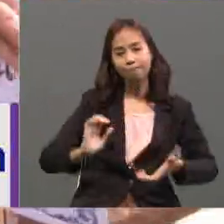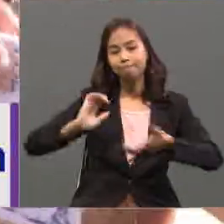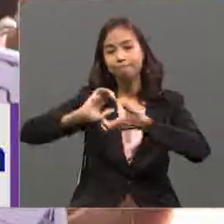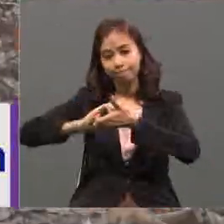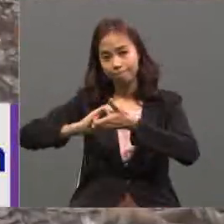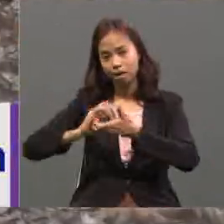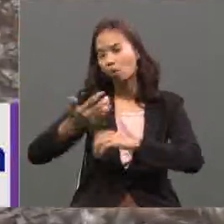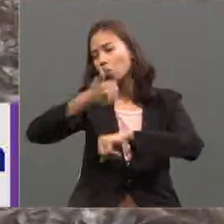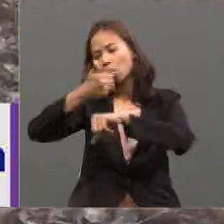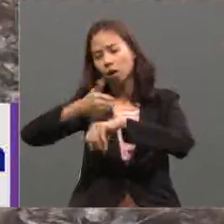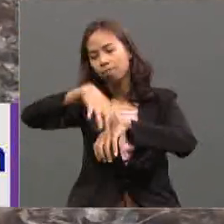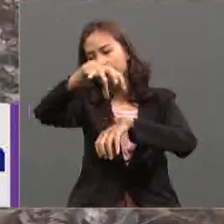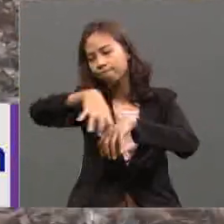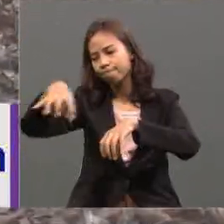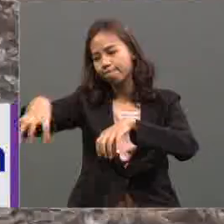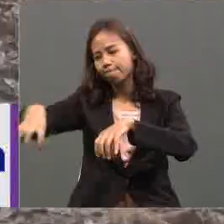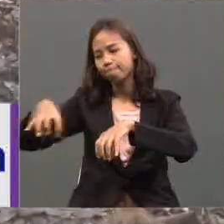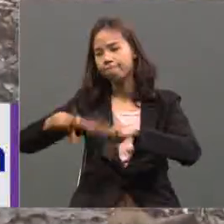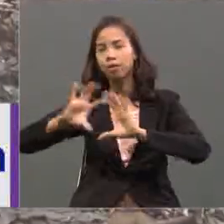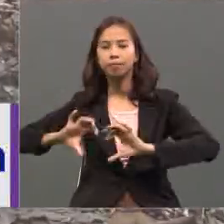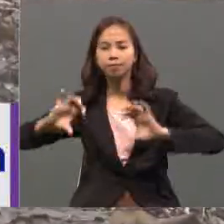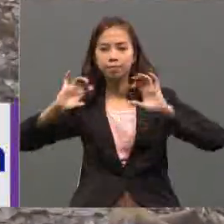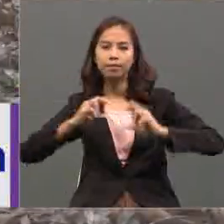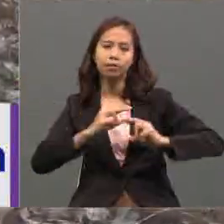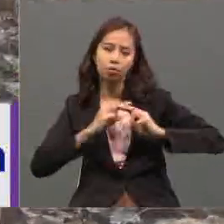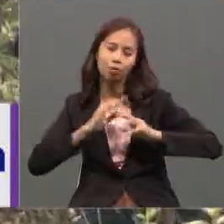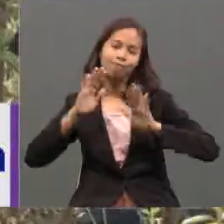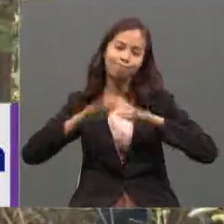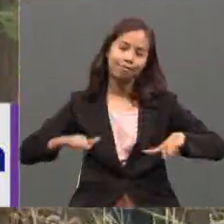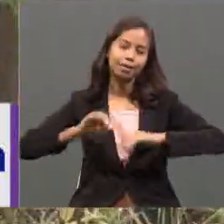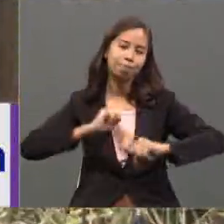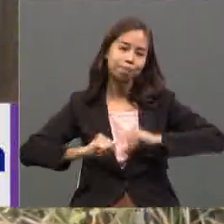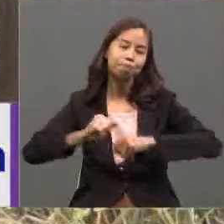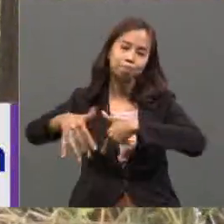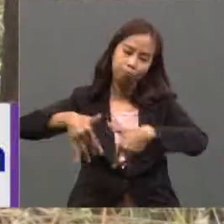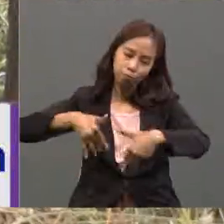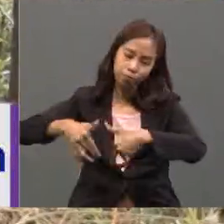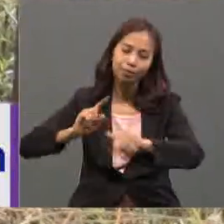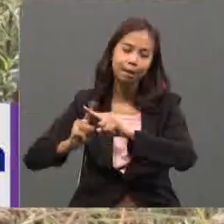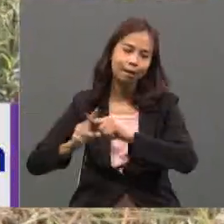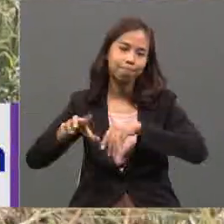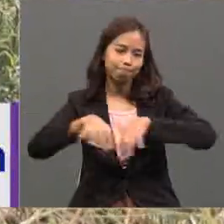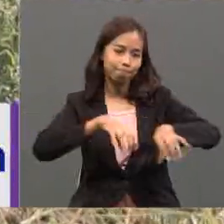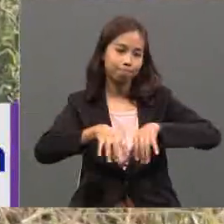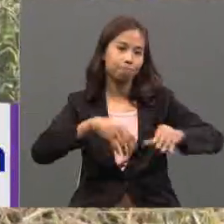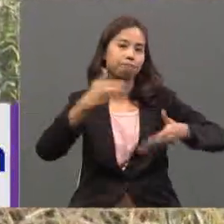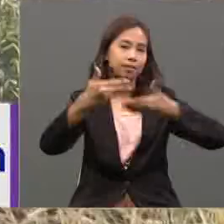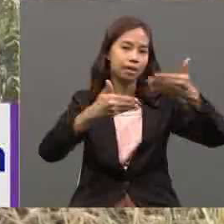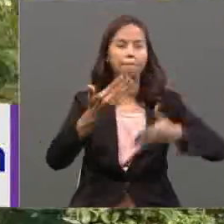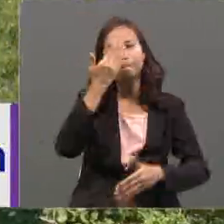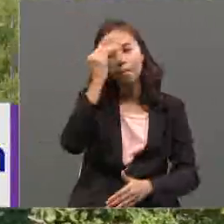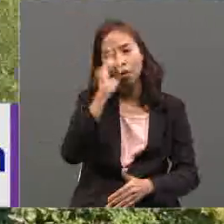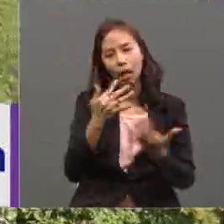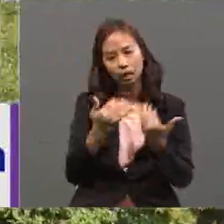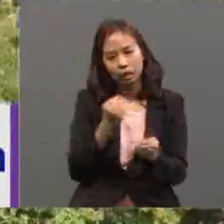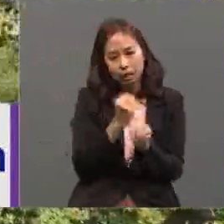กำนันผู้ใหญ่บ้านหน่วยงานภาครัฐภาคเอกชนเยาวชนและประชาชนจิตอาสาจัดขึ้นเพื่อเพิ่มพื้นที่ป่าใน